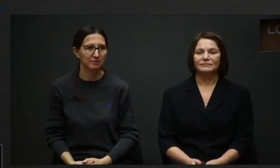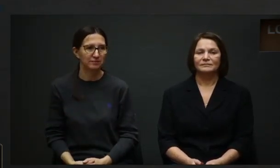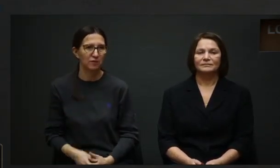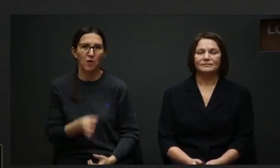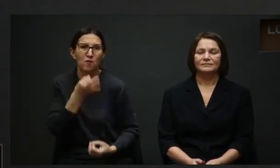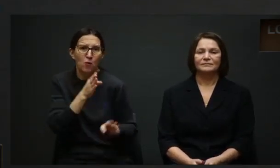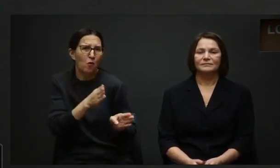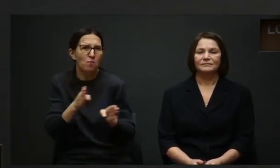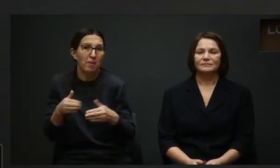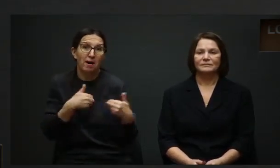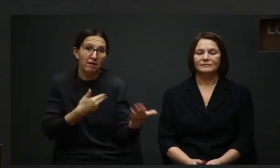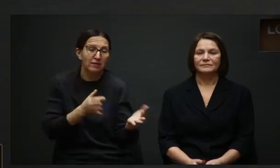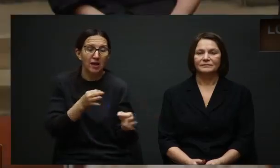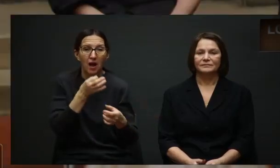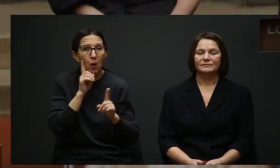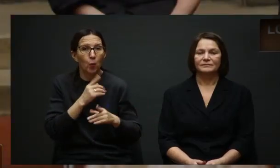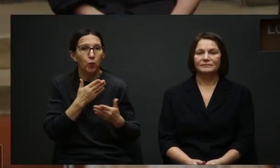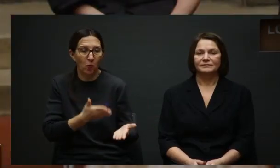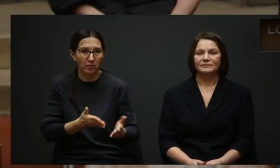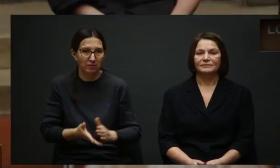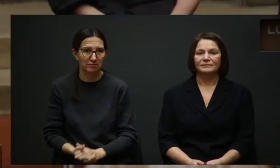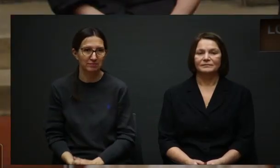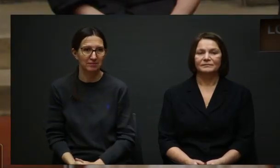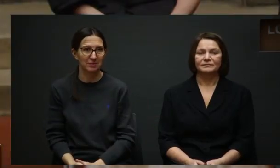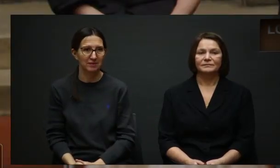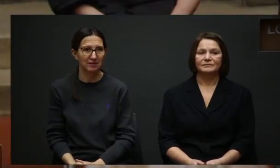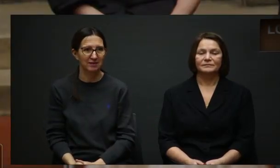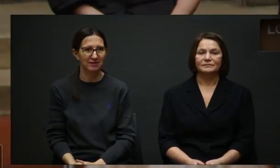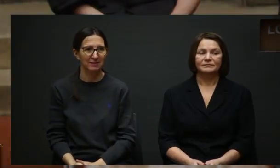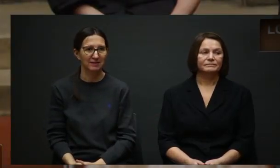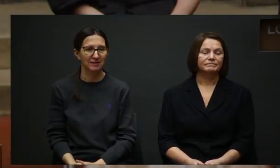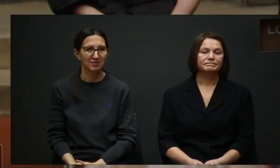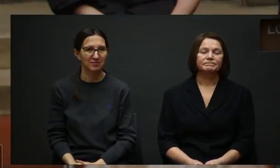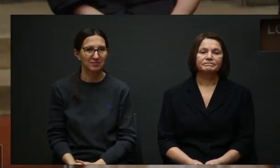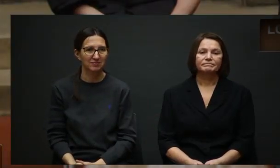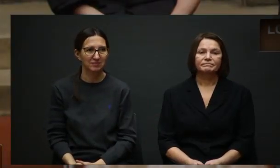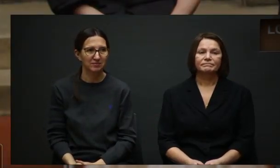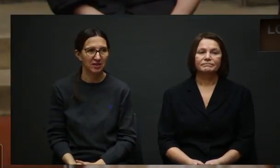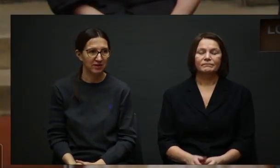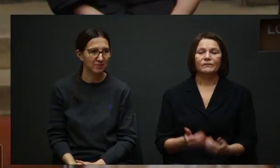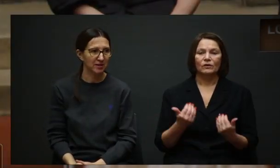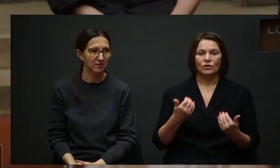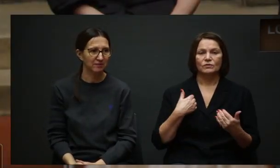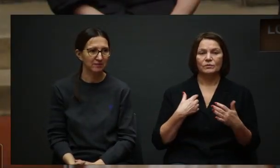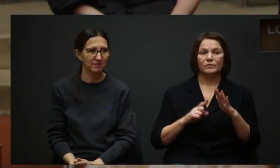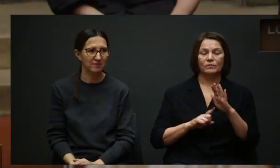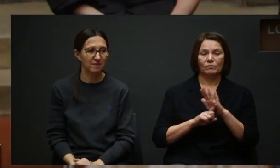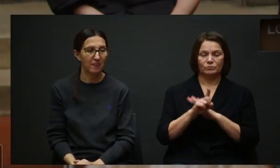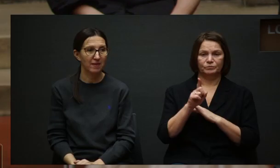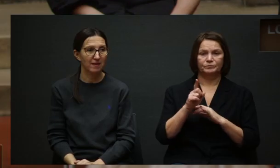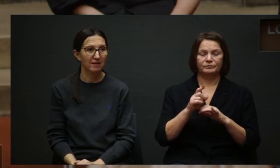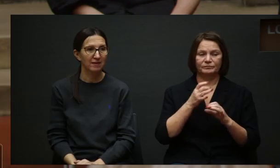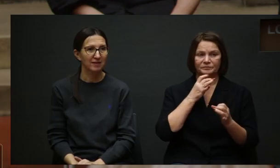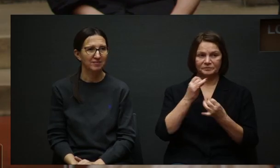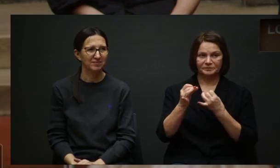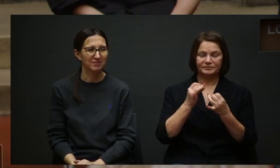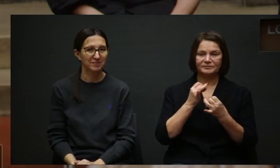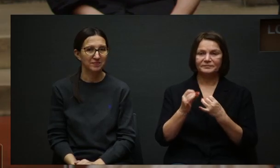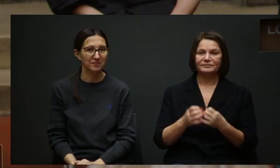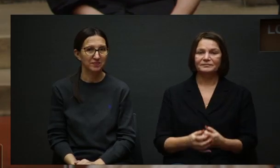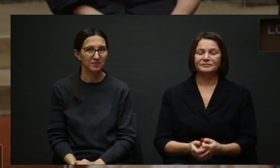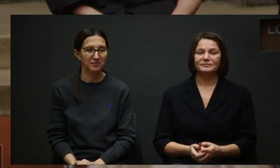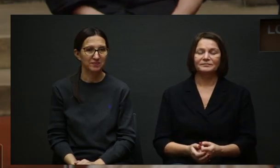любом порядке, как вам удобно. Ты про династию будешь говорить? Я сейчас, знаешь, младенца позову.